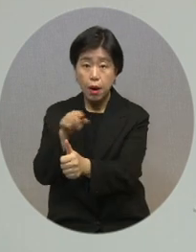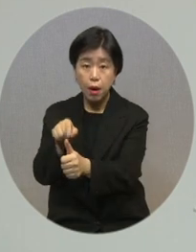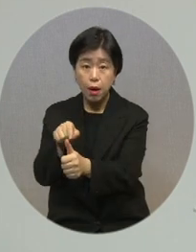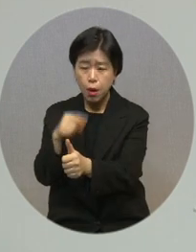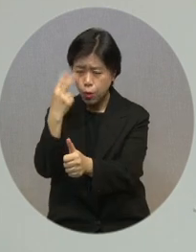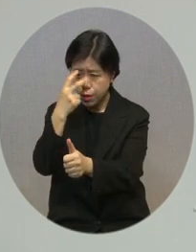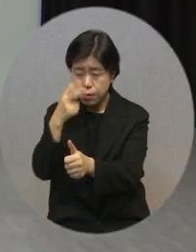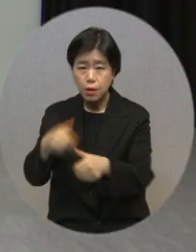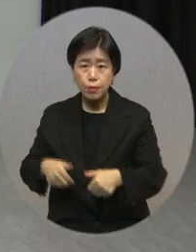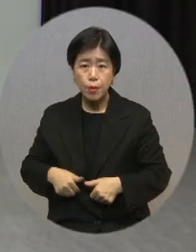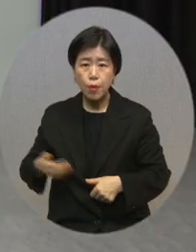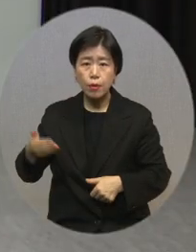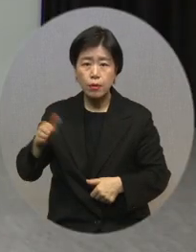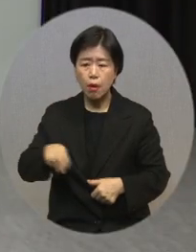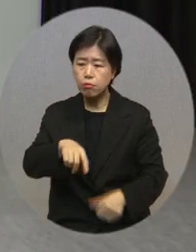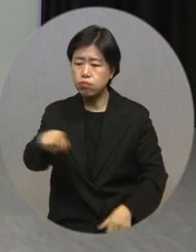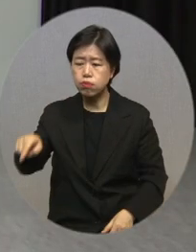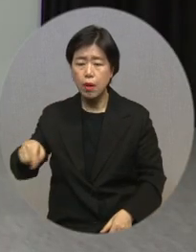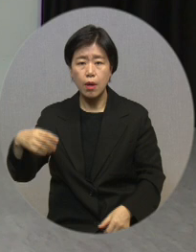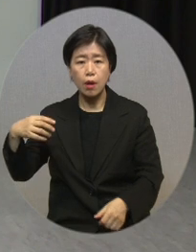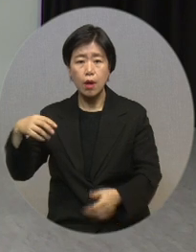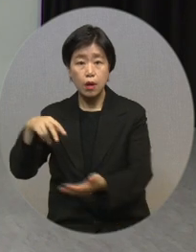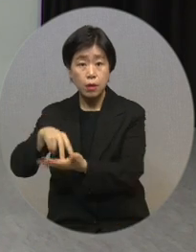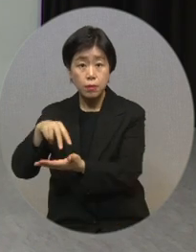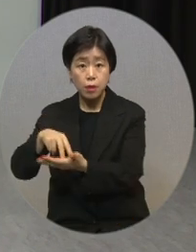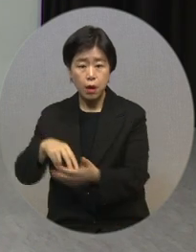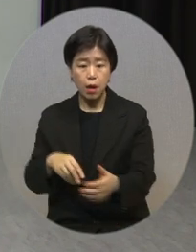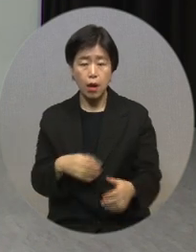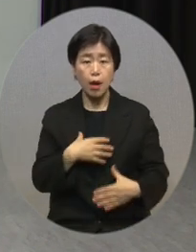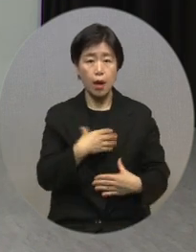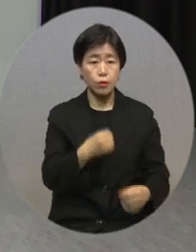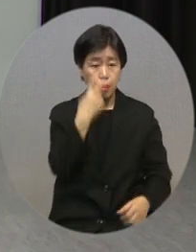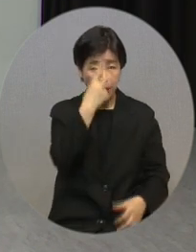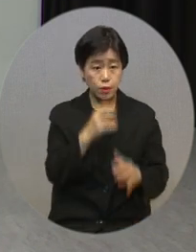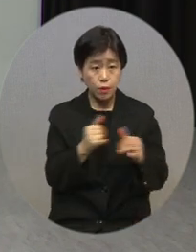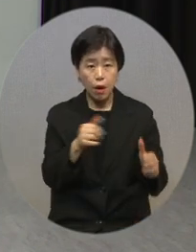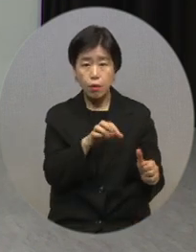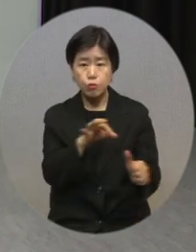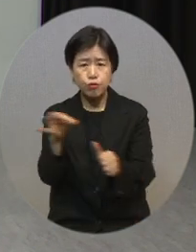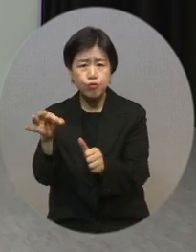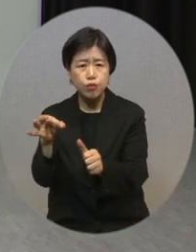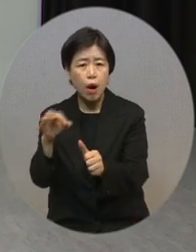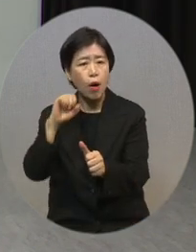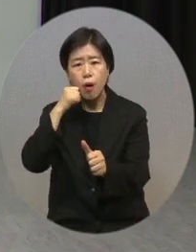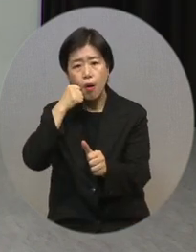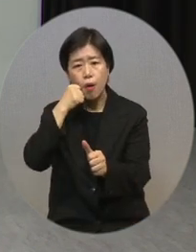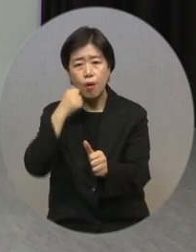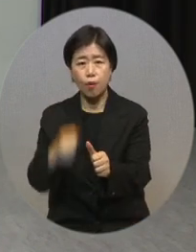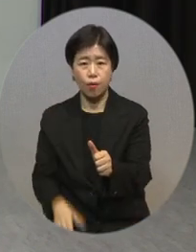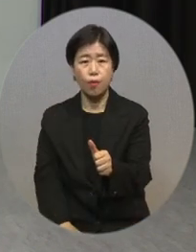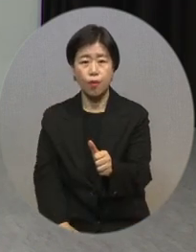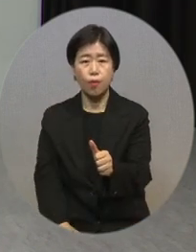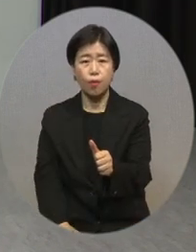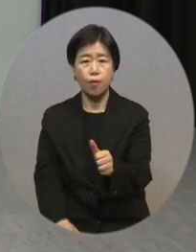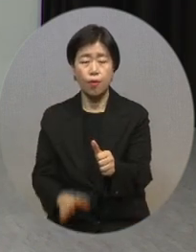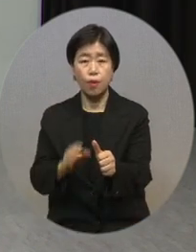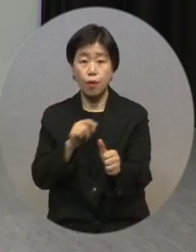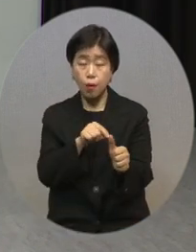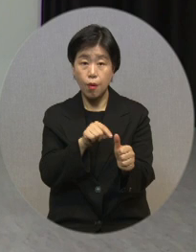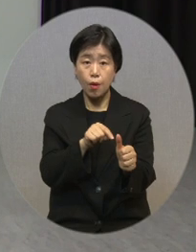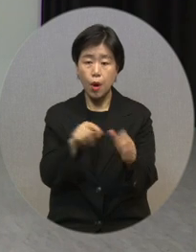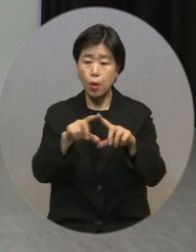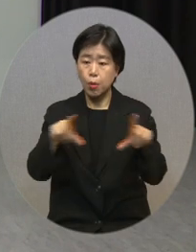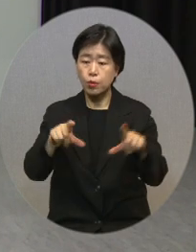구하기가 너무 어렵습니다. 그렇죠. 지금 안전관리자가 품귀 현상이거든요. 그래서 안전관리자는 주로 좀 능력 있는 분들은 다 대기업에서 데리고